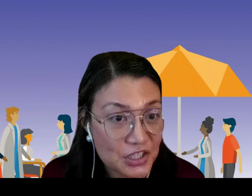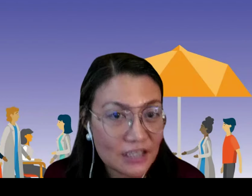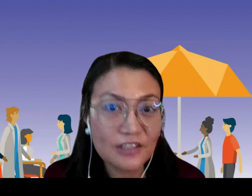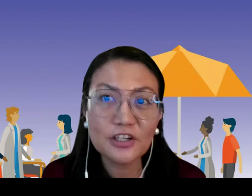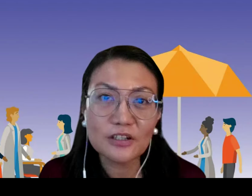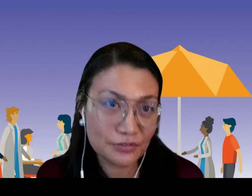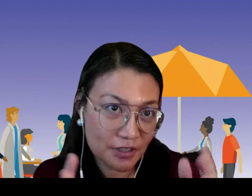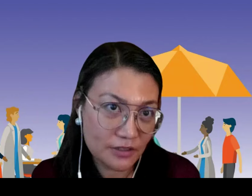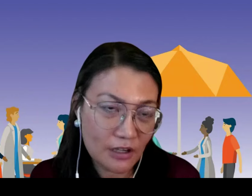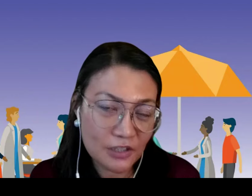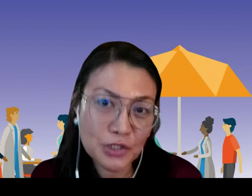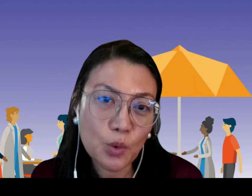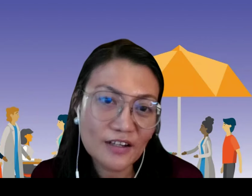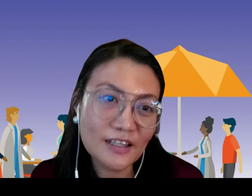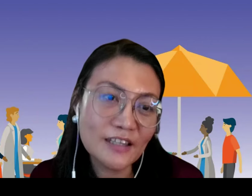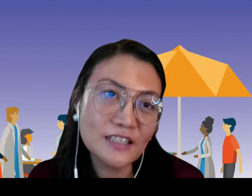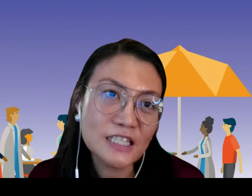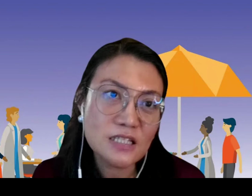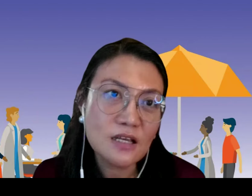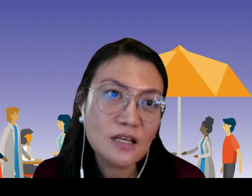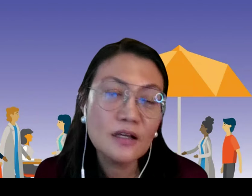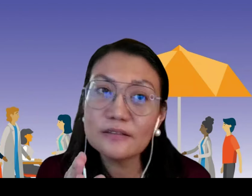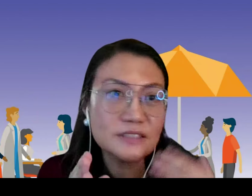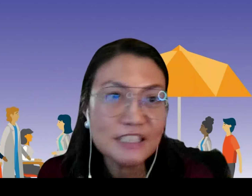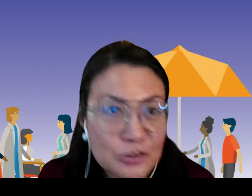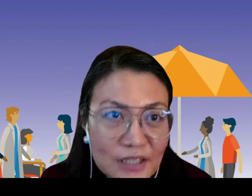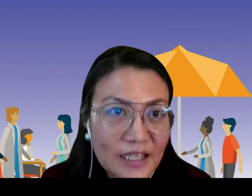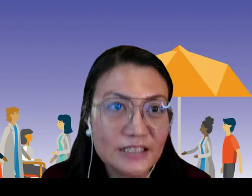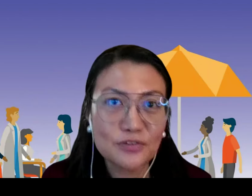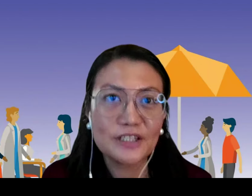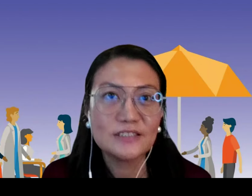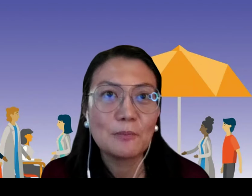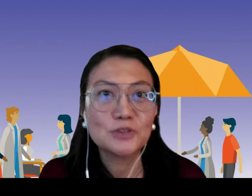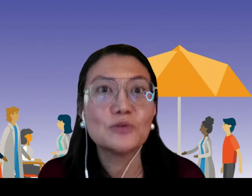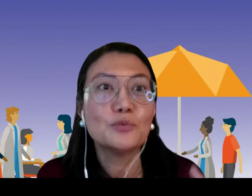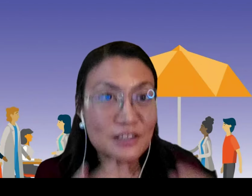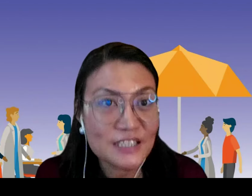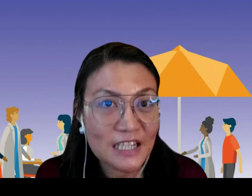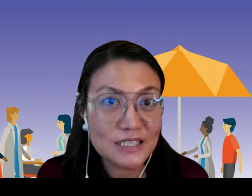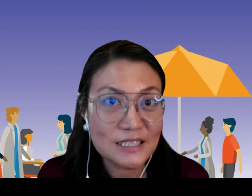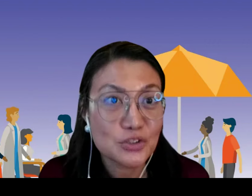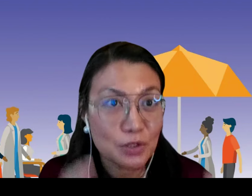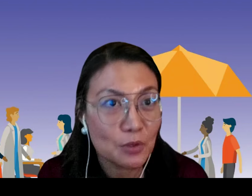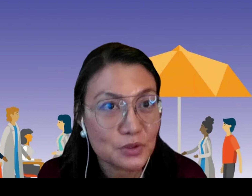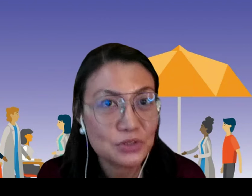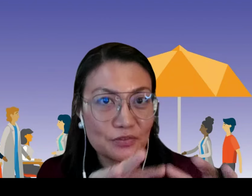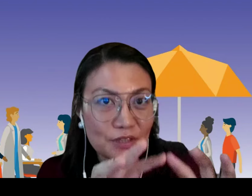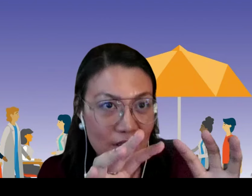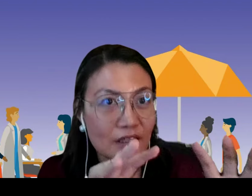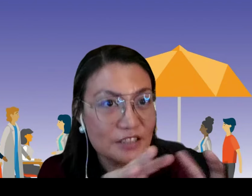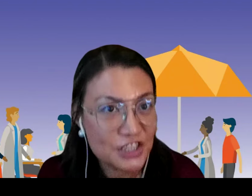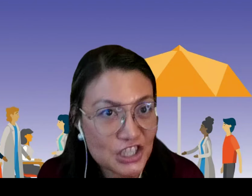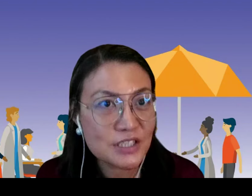avec les municipalités, les provinces, les données qui viennent de ces différentes parties. Et